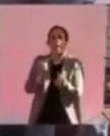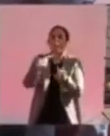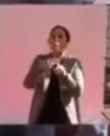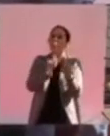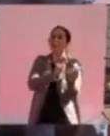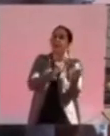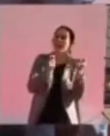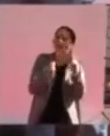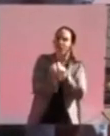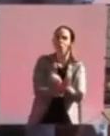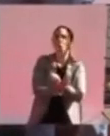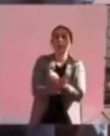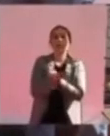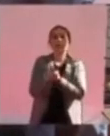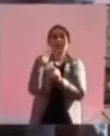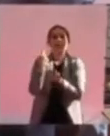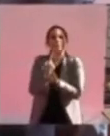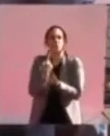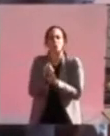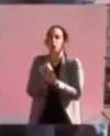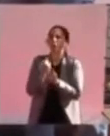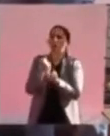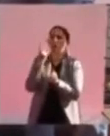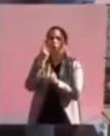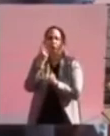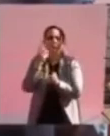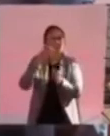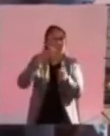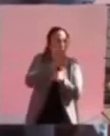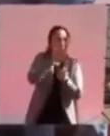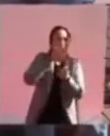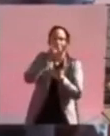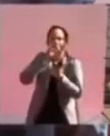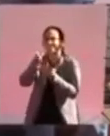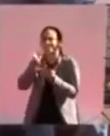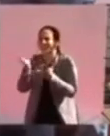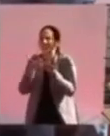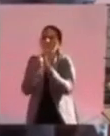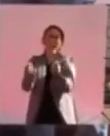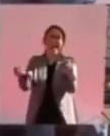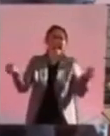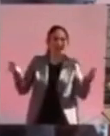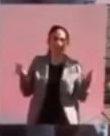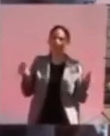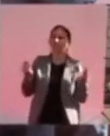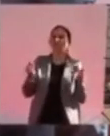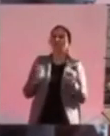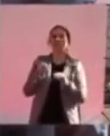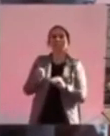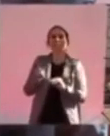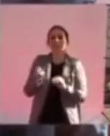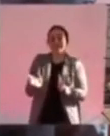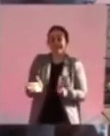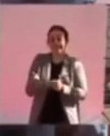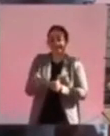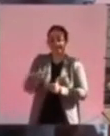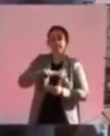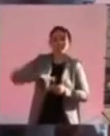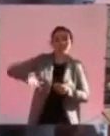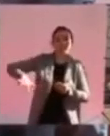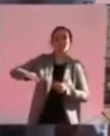integrato su diverse direttrici strutturali e funzionali il distretto come cornice strategica